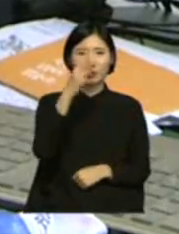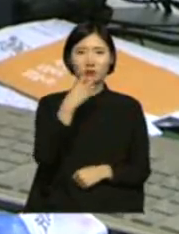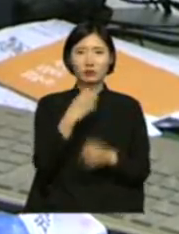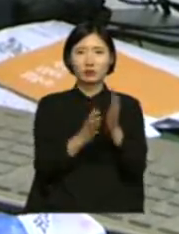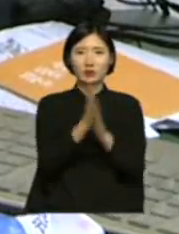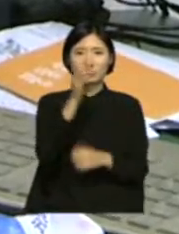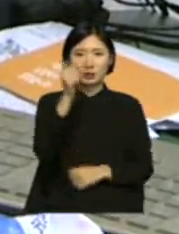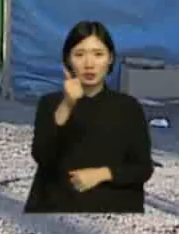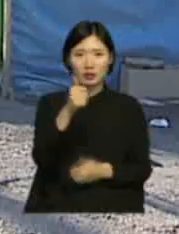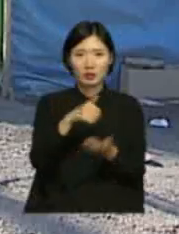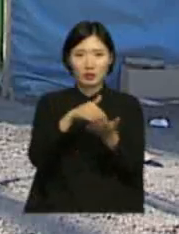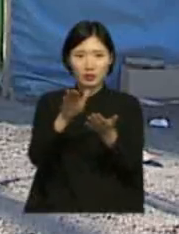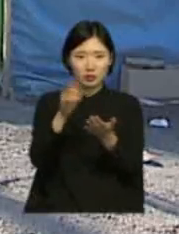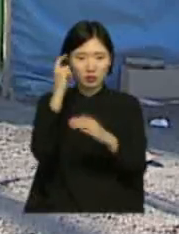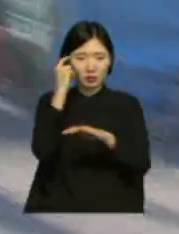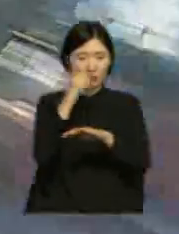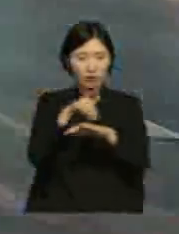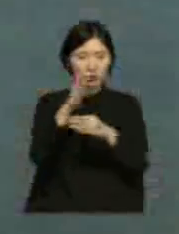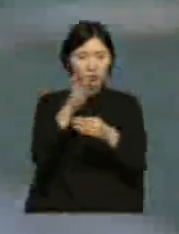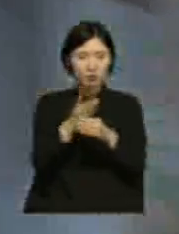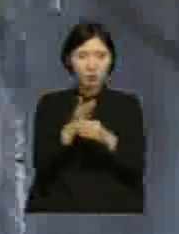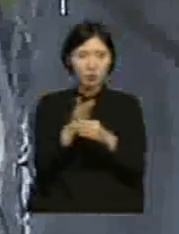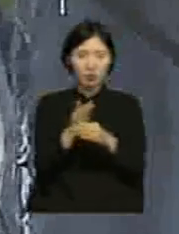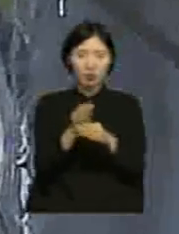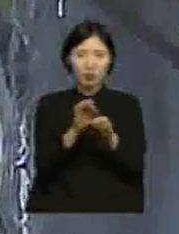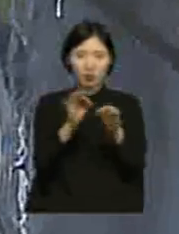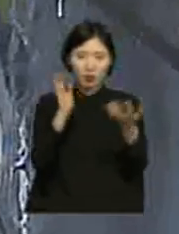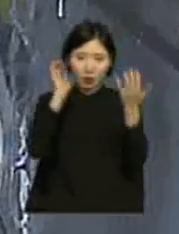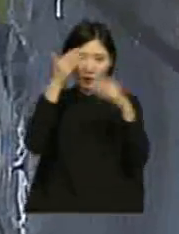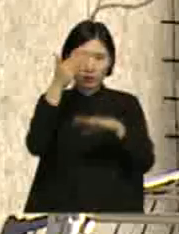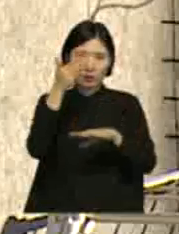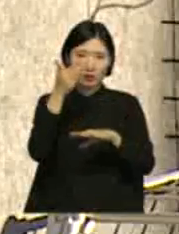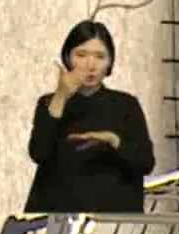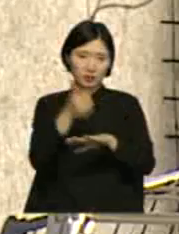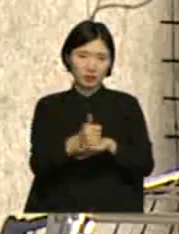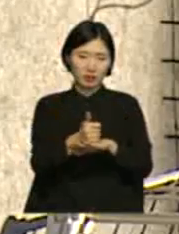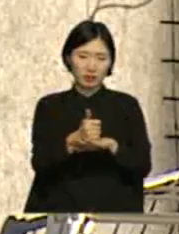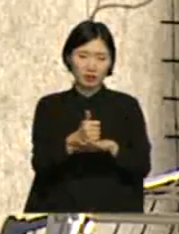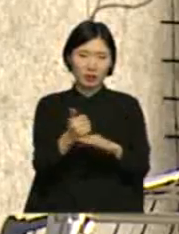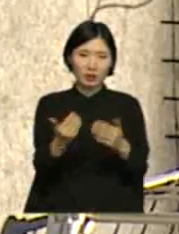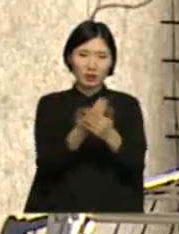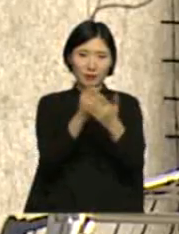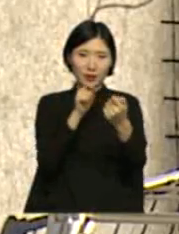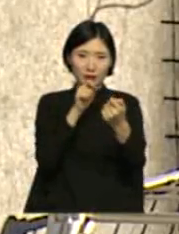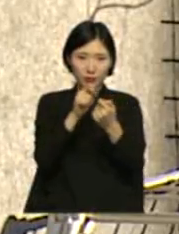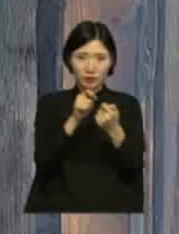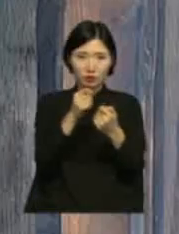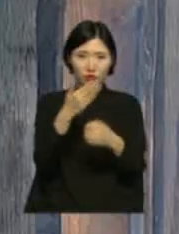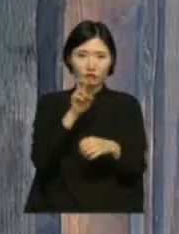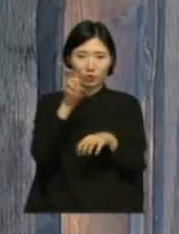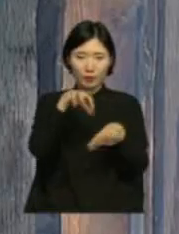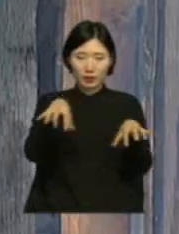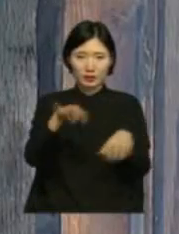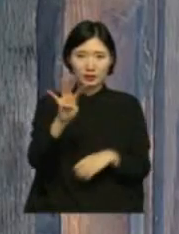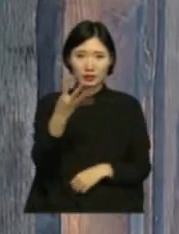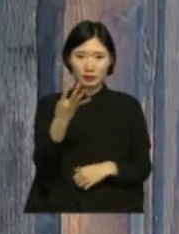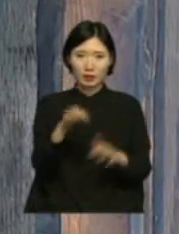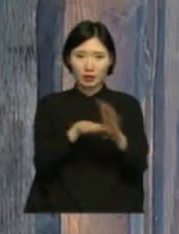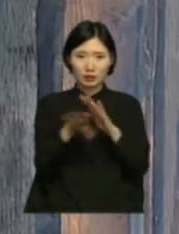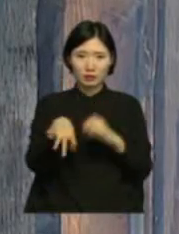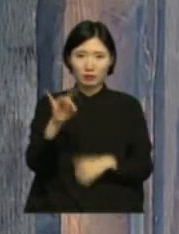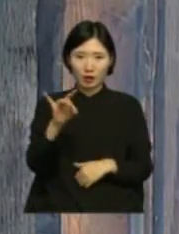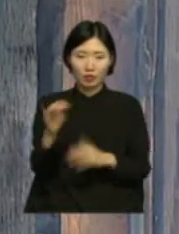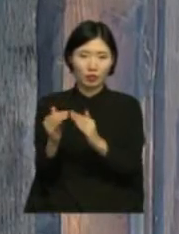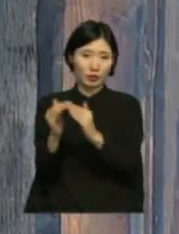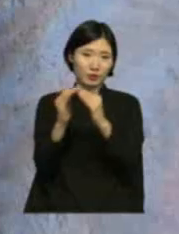퇴진까지 수년간의 논란 끝에 본격적인 개발을 앞둔 구룡 마을에는 400여 가구가 선주로